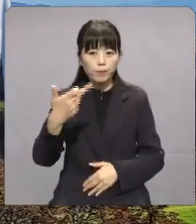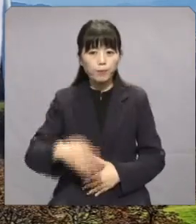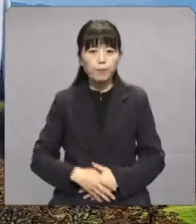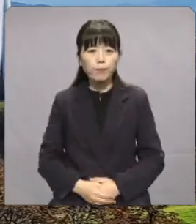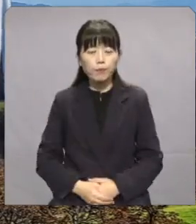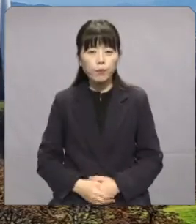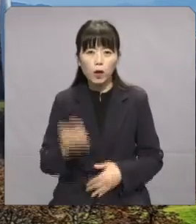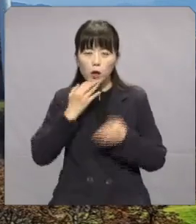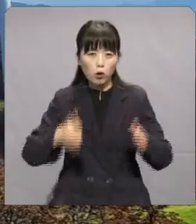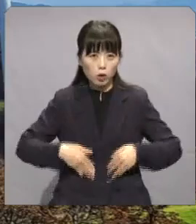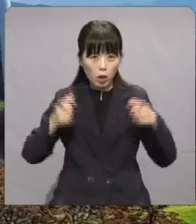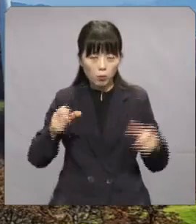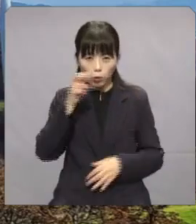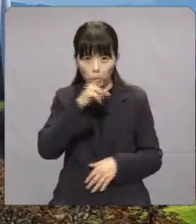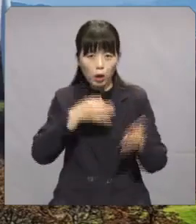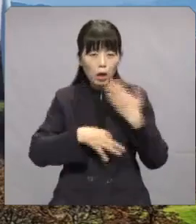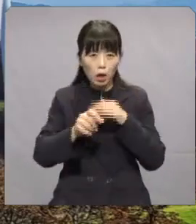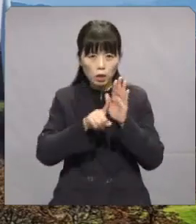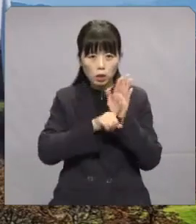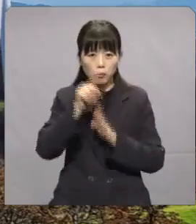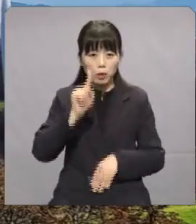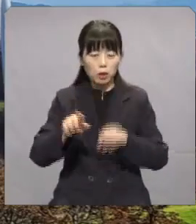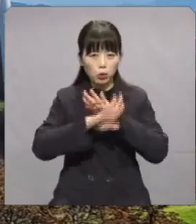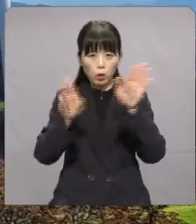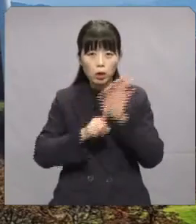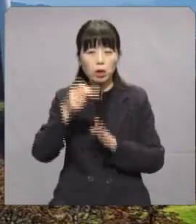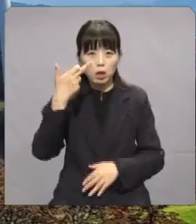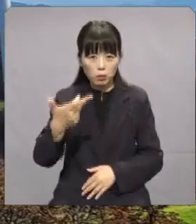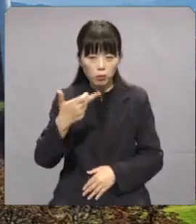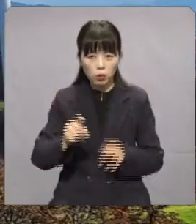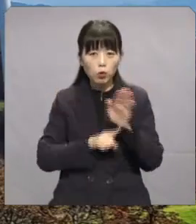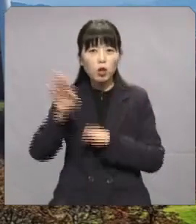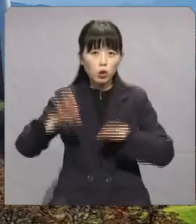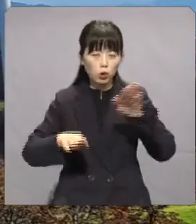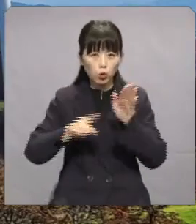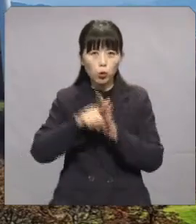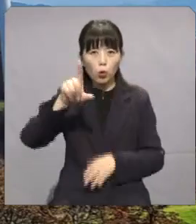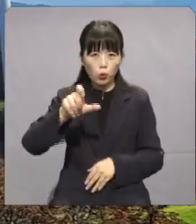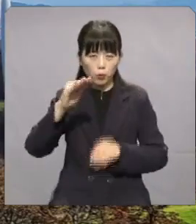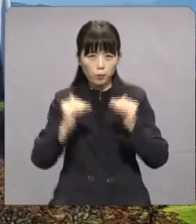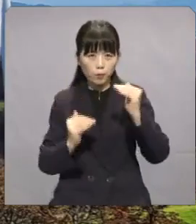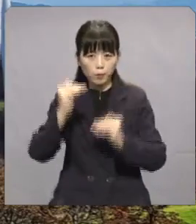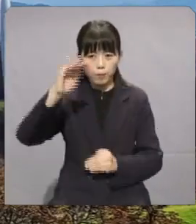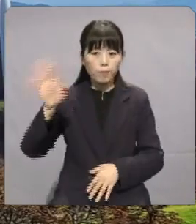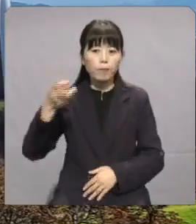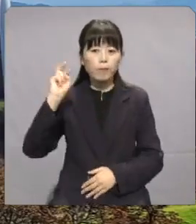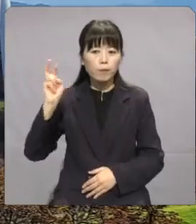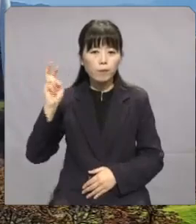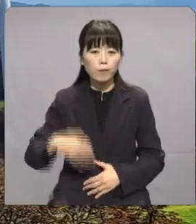오르겠습니다 경기 남부 용이는 아침에 1도 한낮에 17도로 교차가 15도 안팎까지 크게